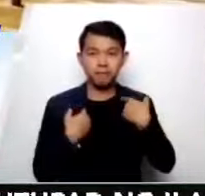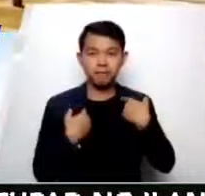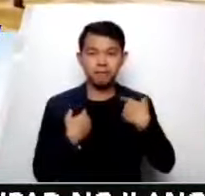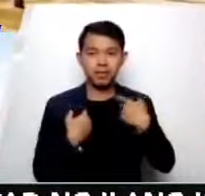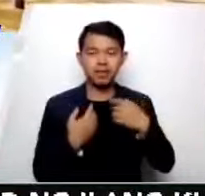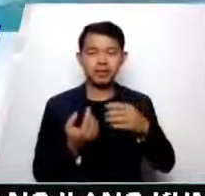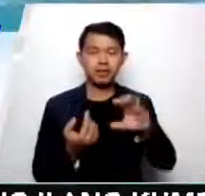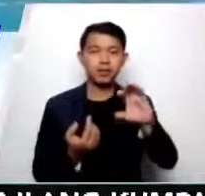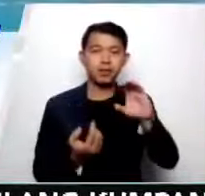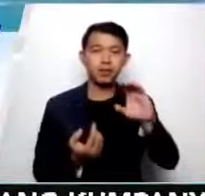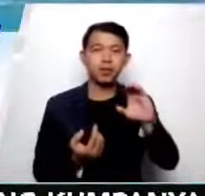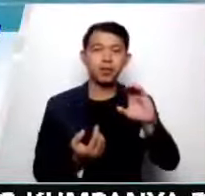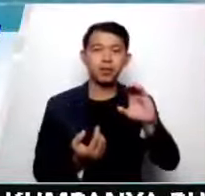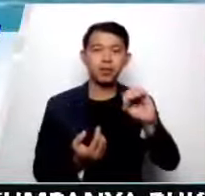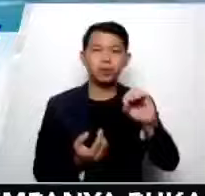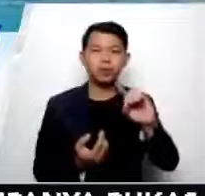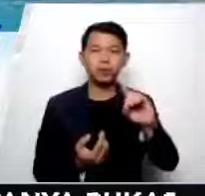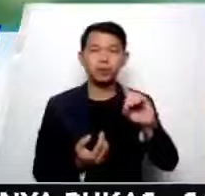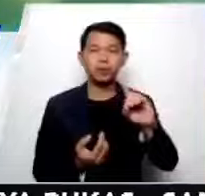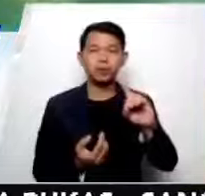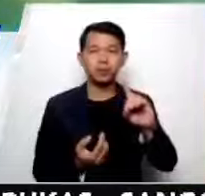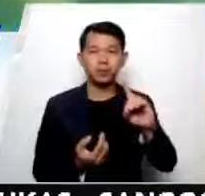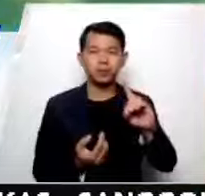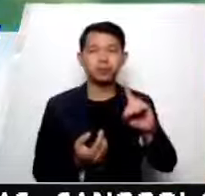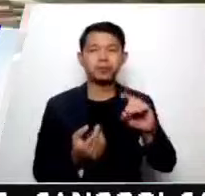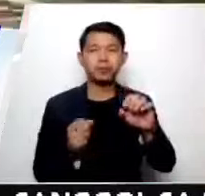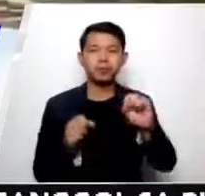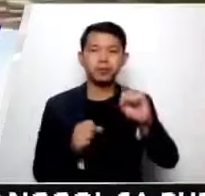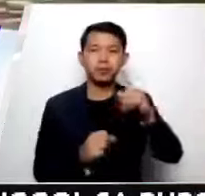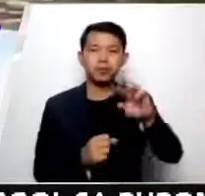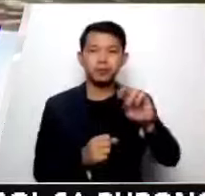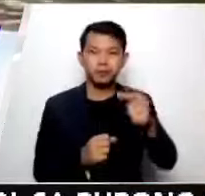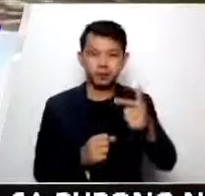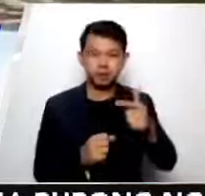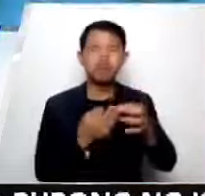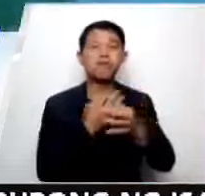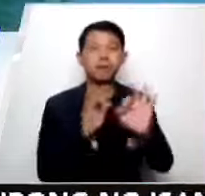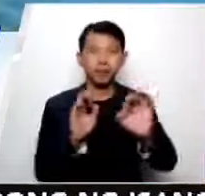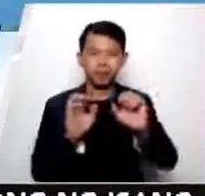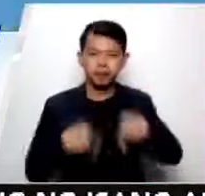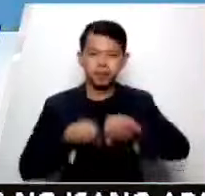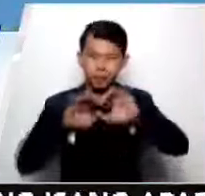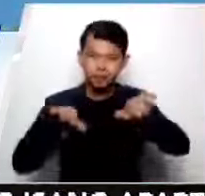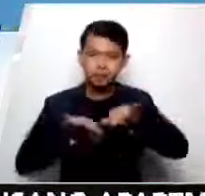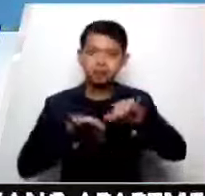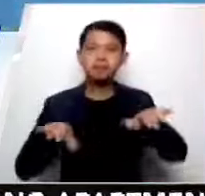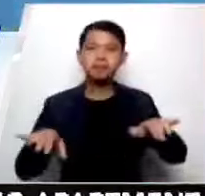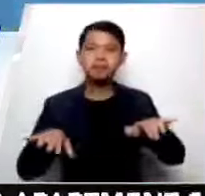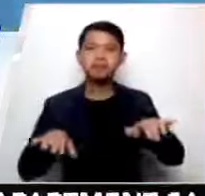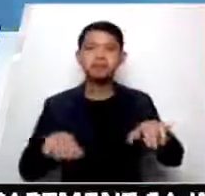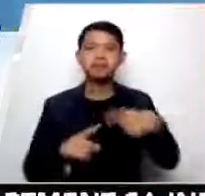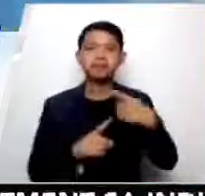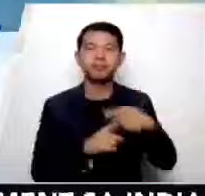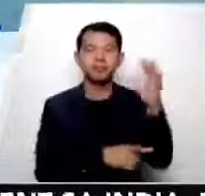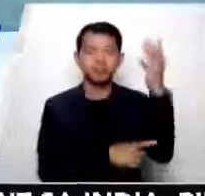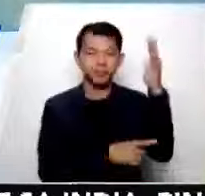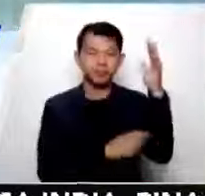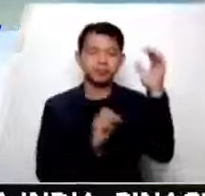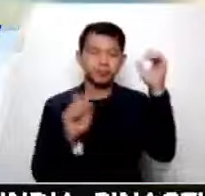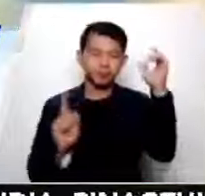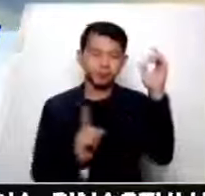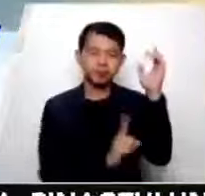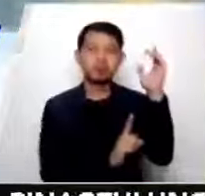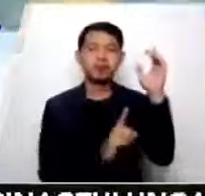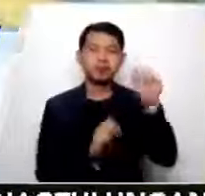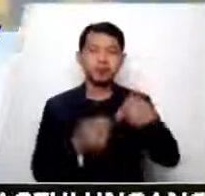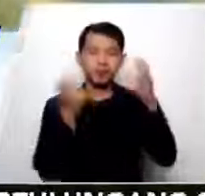sila. Libre pang maligo o tumambay sa lilim ng mga puno. Cool your eyes at mag-bond sa pagmamasid sa mga koi